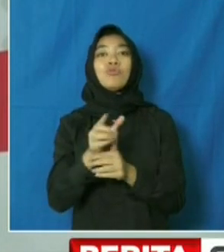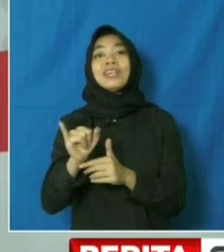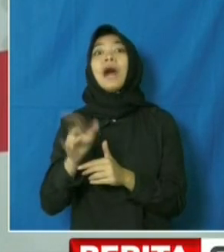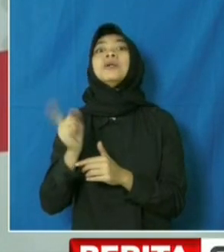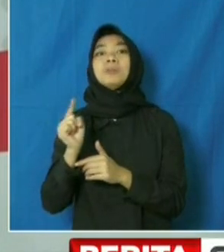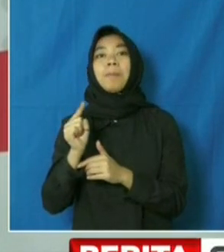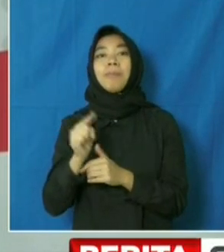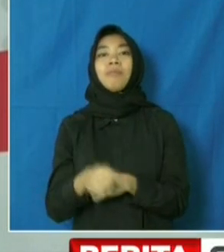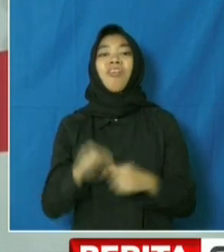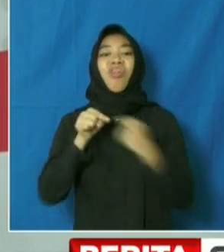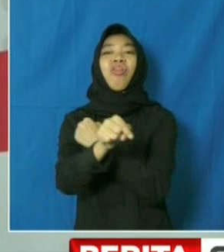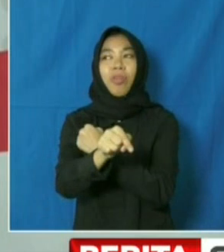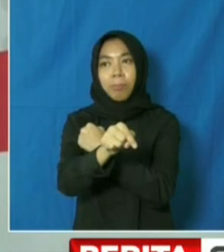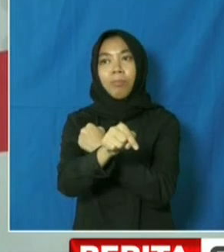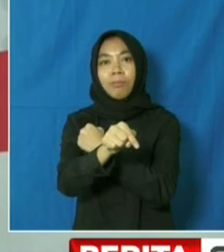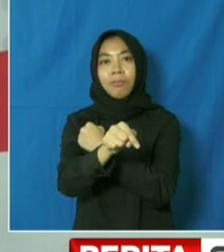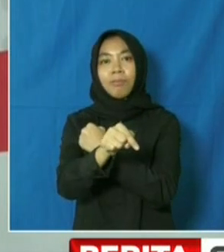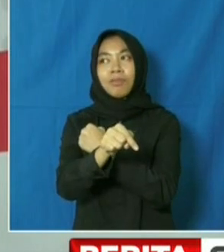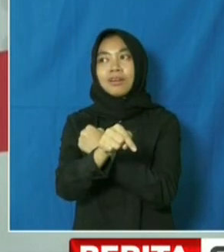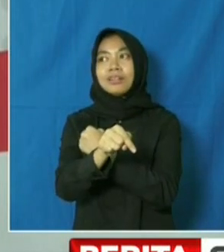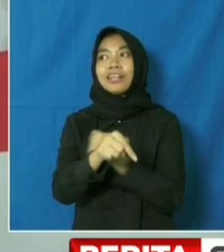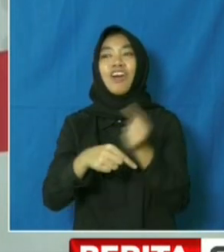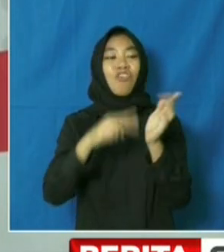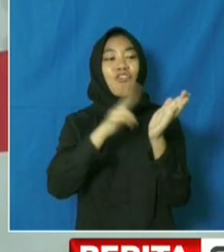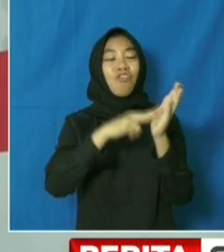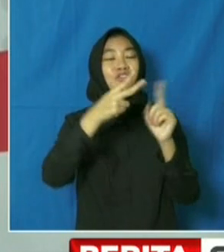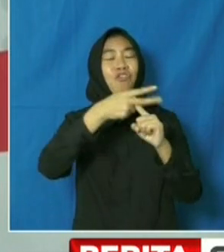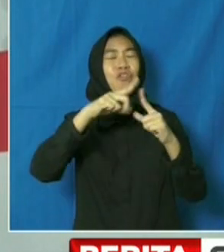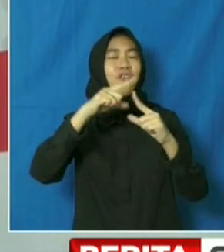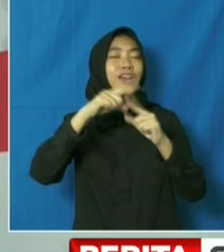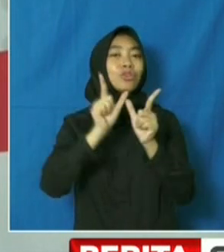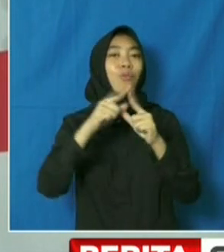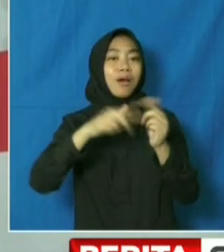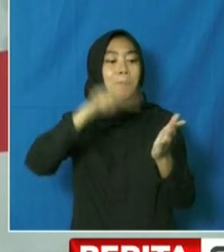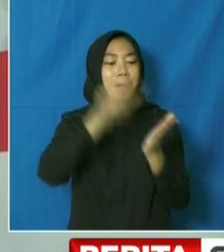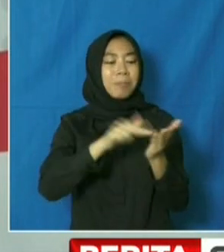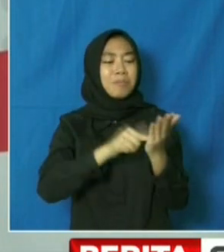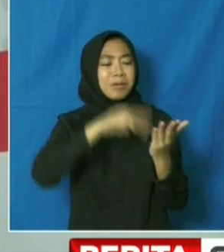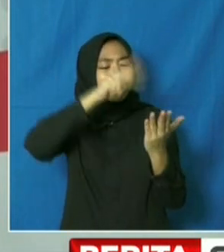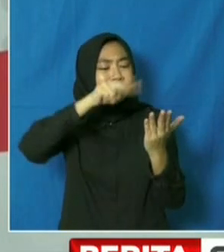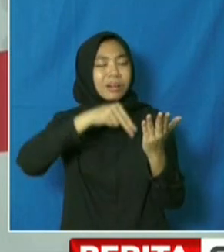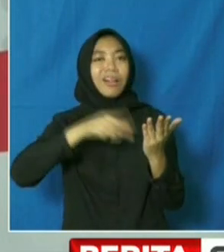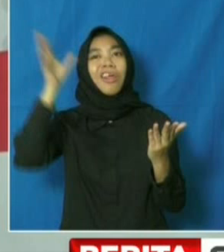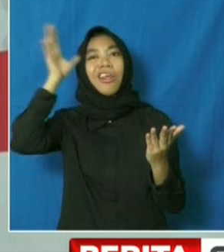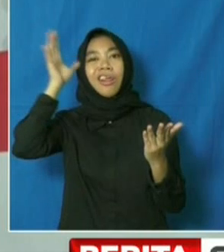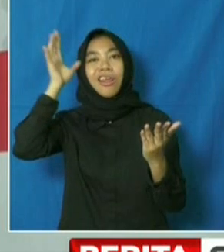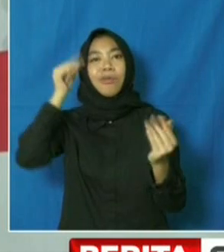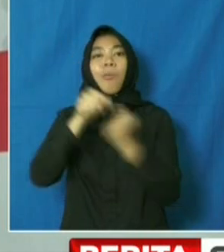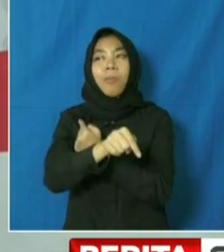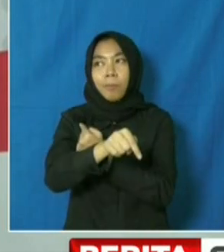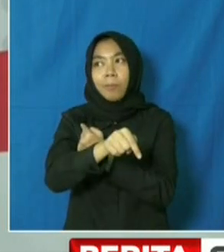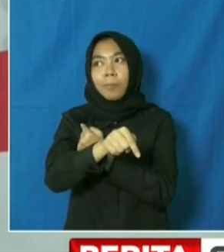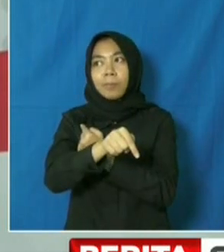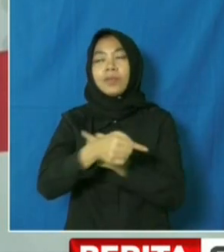dan juga parsialitas di dalam pemahaman fatwa-fatwa ini ada 9 diktum yang merupakan satu